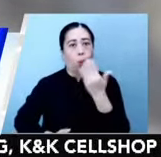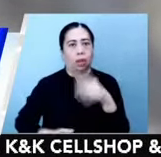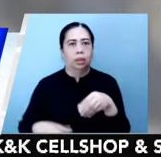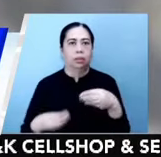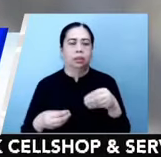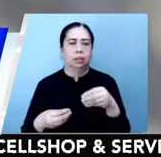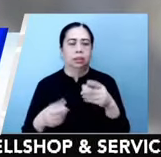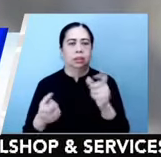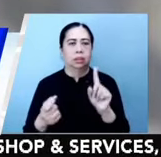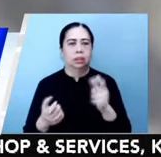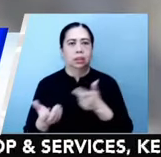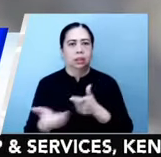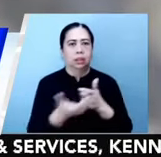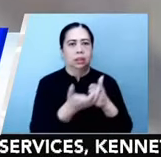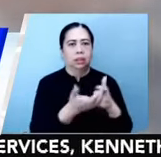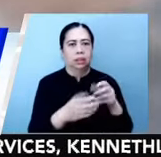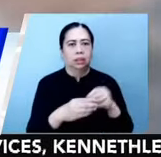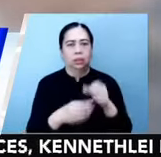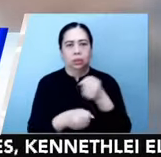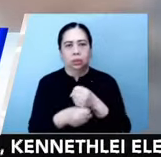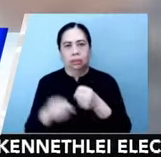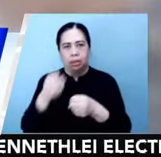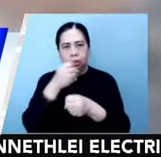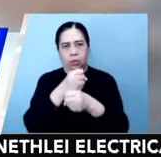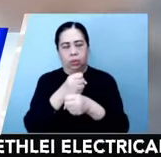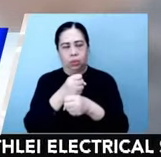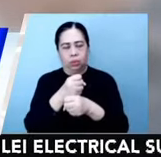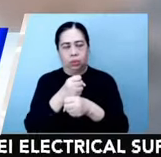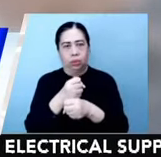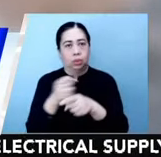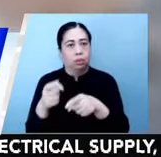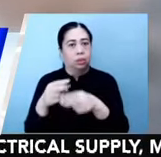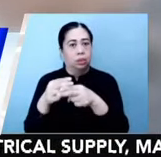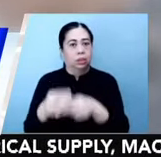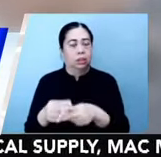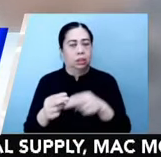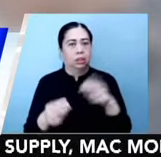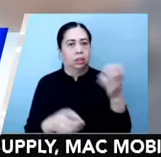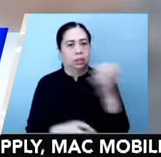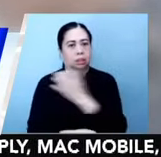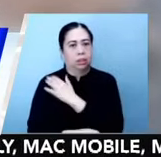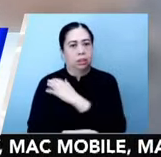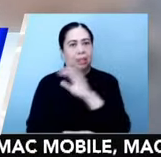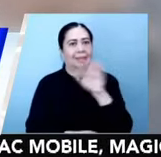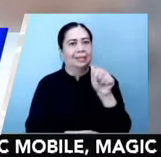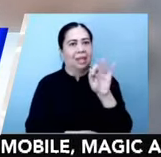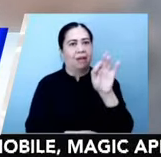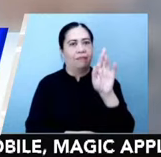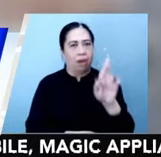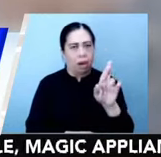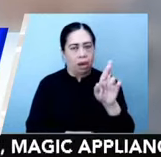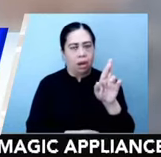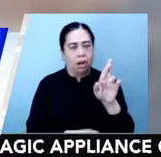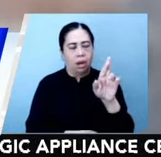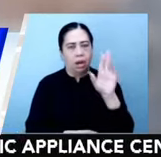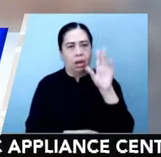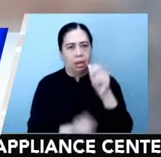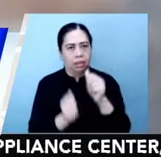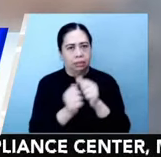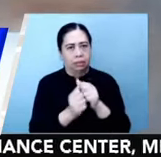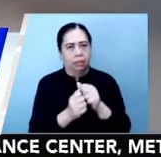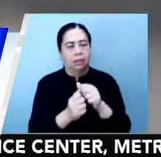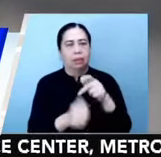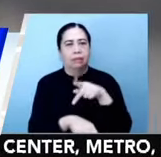sa Pingkawayan, Cotabato. Kinilala mga suspect na sina Corporal Jaafar Sabturaon na bahagi ng Philippine Army 7th